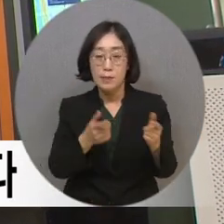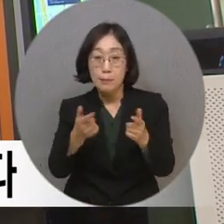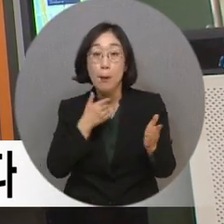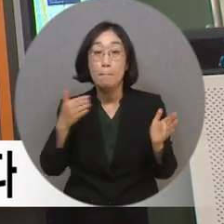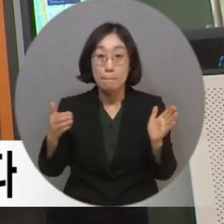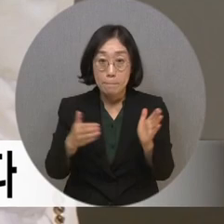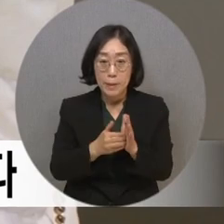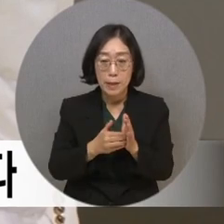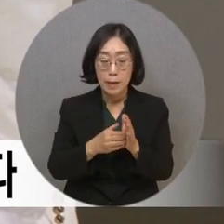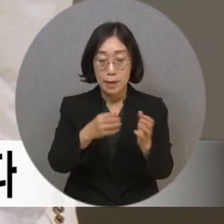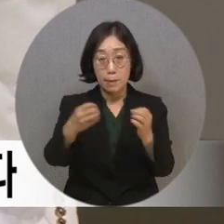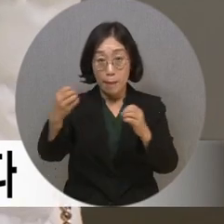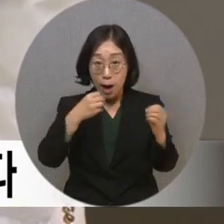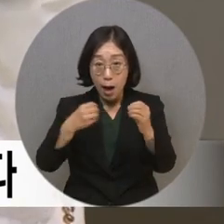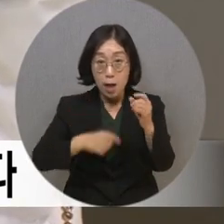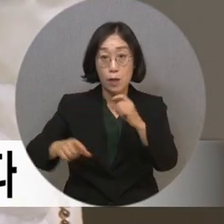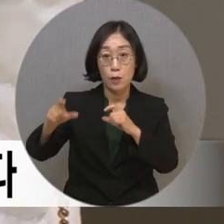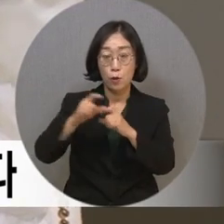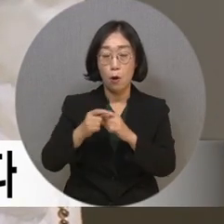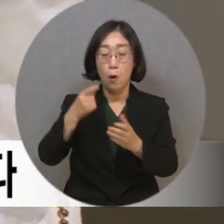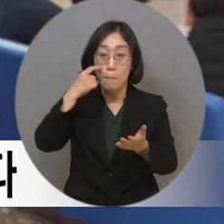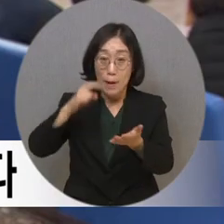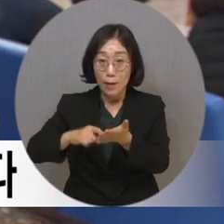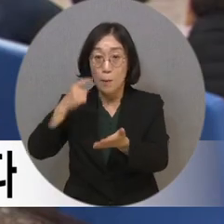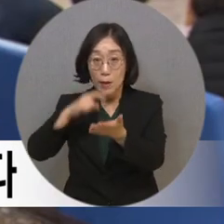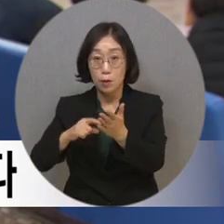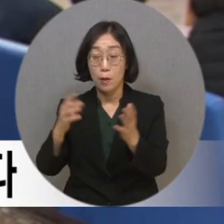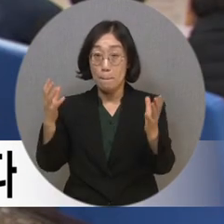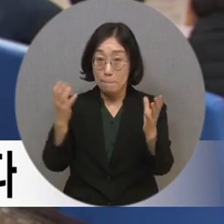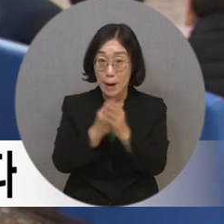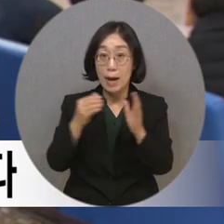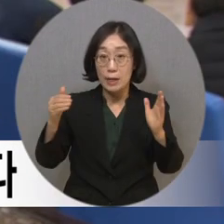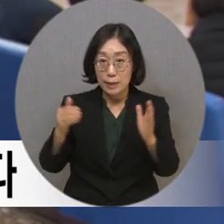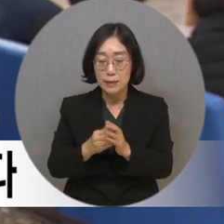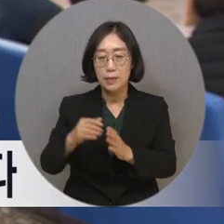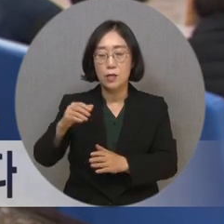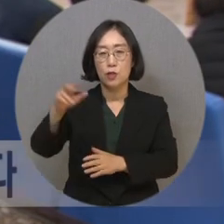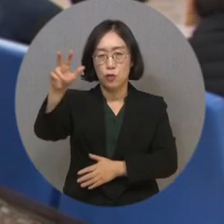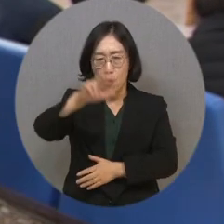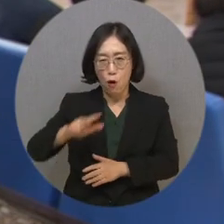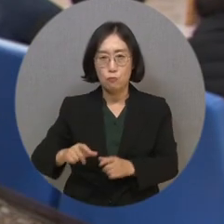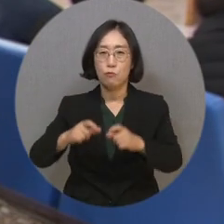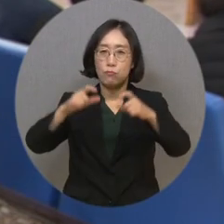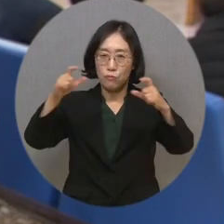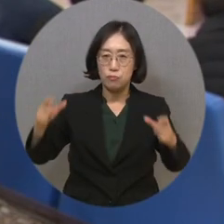의견과 추가 개선 사항을 찾아내 전국 지자체로 확산하겠다는 계획입니다.